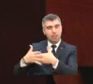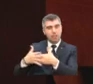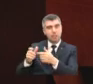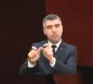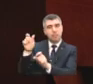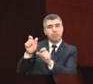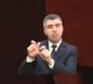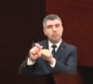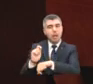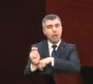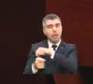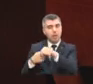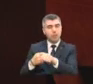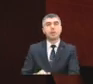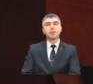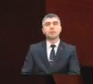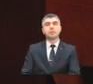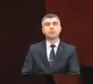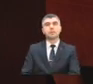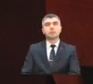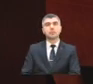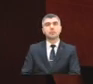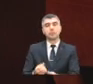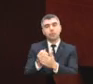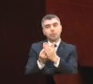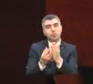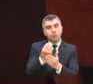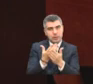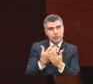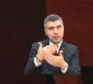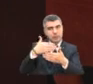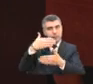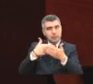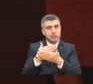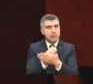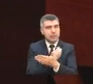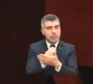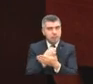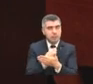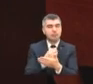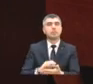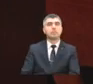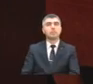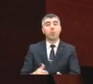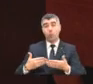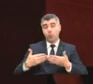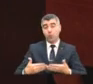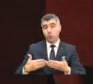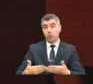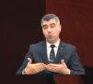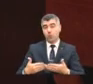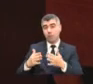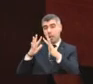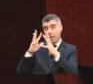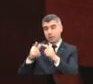ساكنة المناطق النائية بالوسط القروي، تم عبر إحداث مراكز للرعاية الصحية وجودة الخدمات. فاليوم كيبلغ عدد